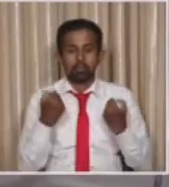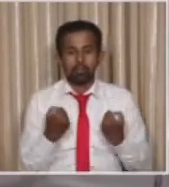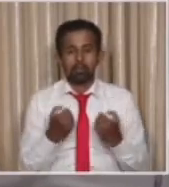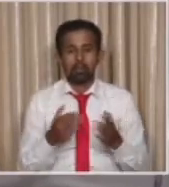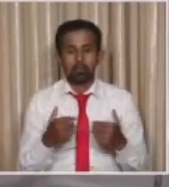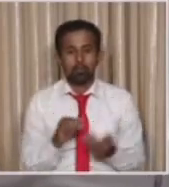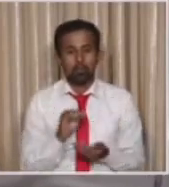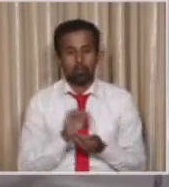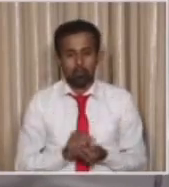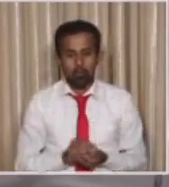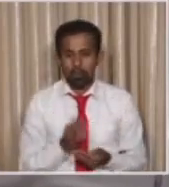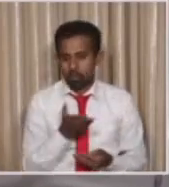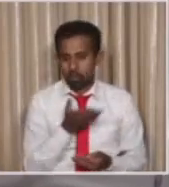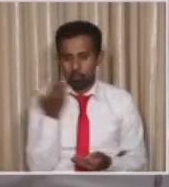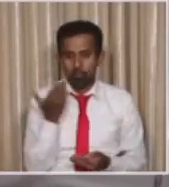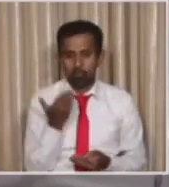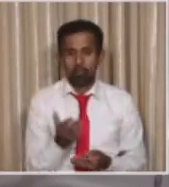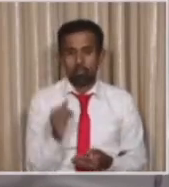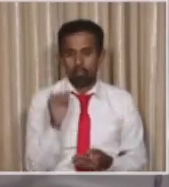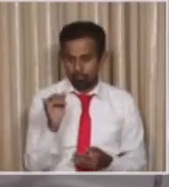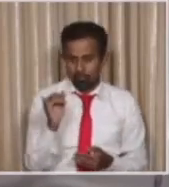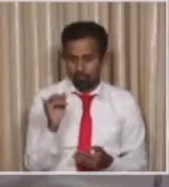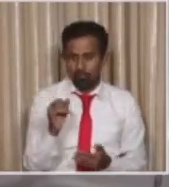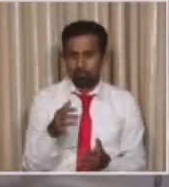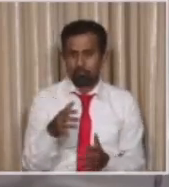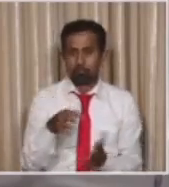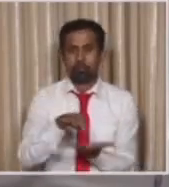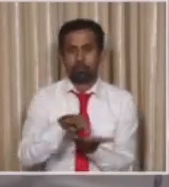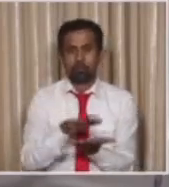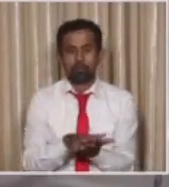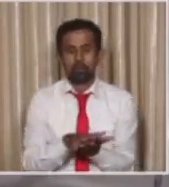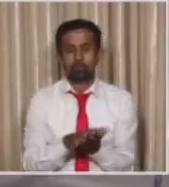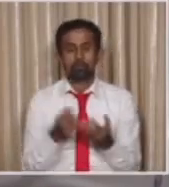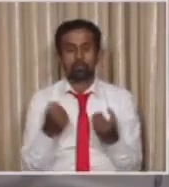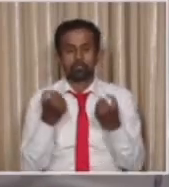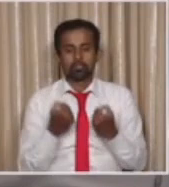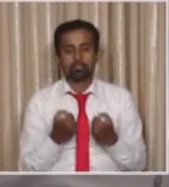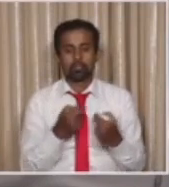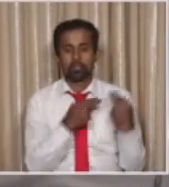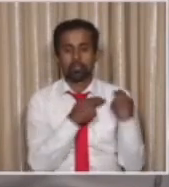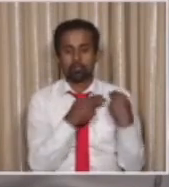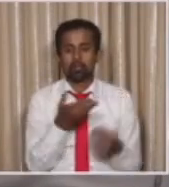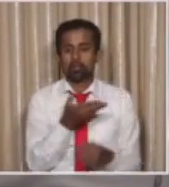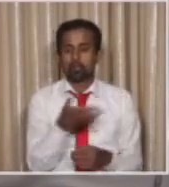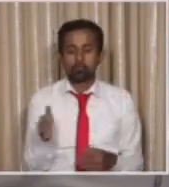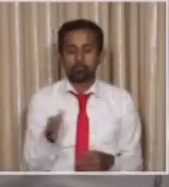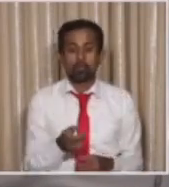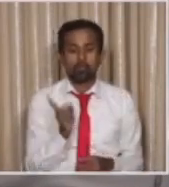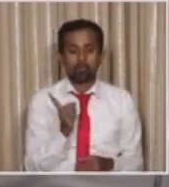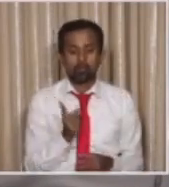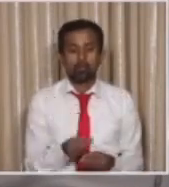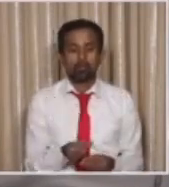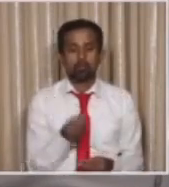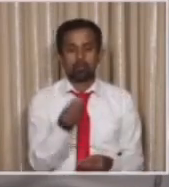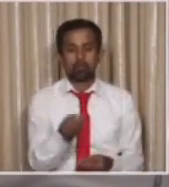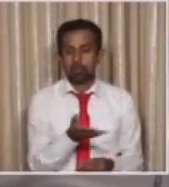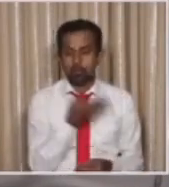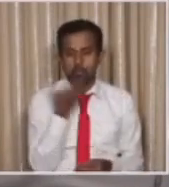दूट रंदे इन पुलवा वेरदिकरु के तीरने कलोत् ओ सभापति दूरे नेरपी में दंडुव में सभावट लादेन